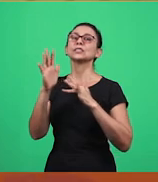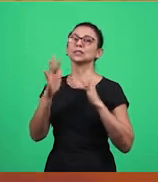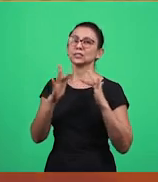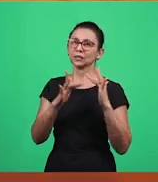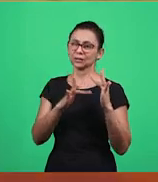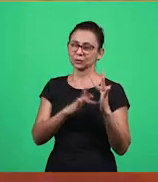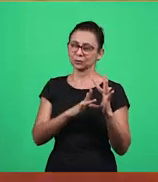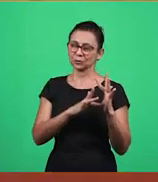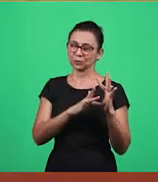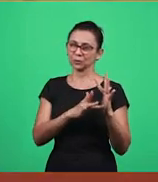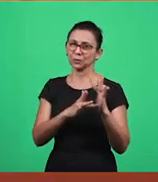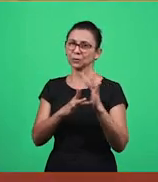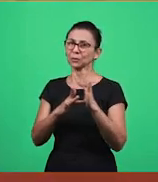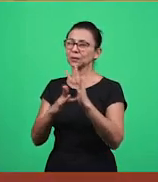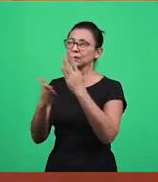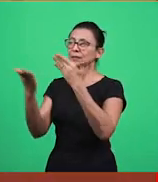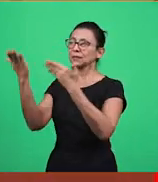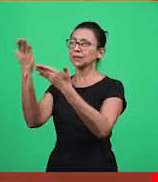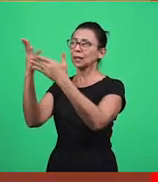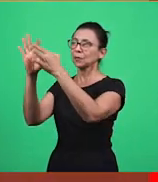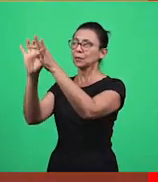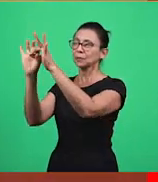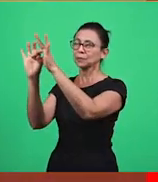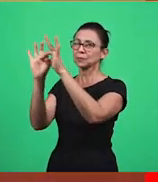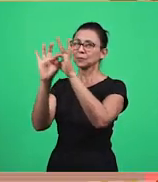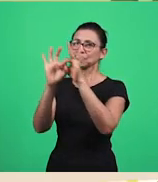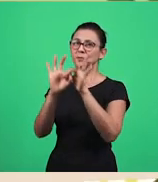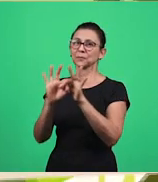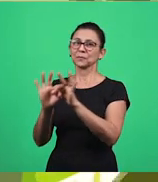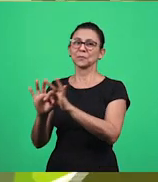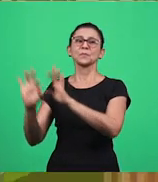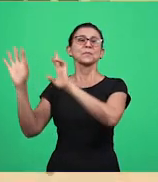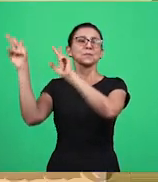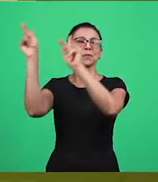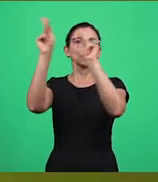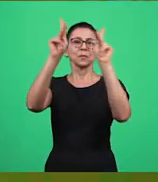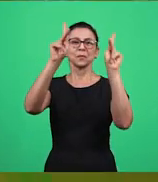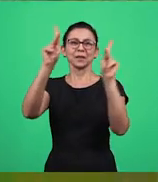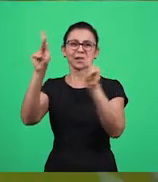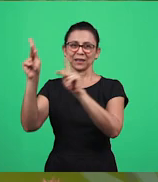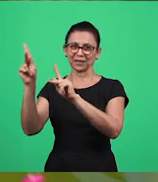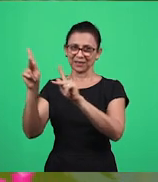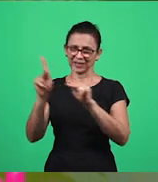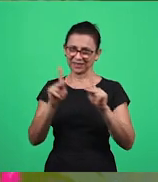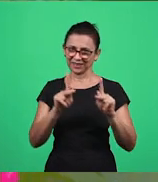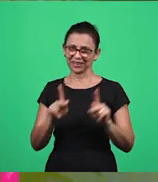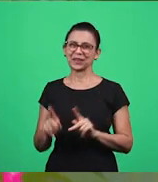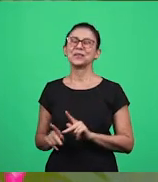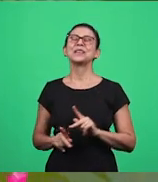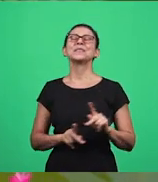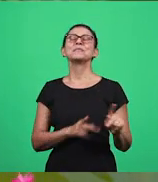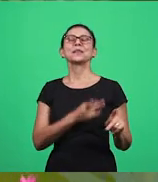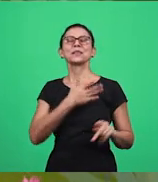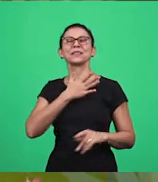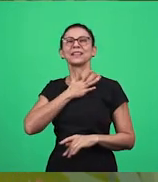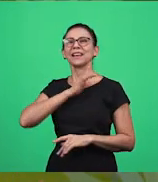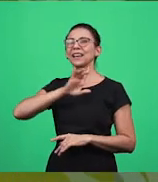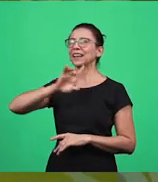О крови Иисуса дай мне мир и общение.